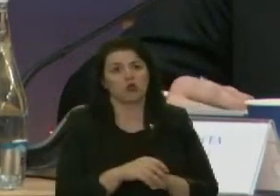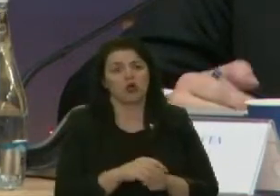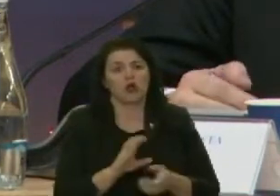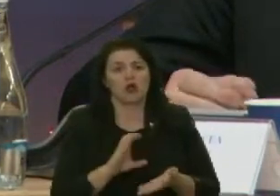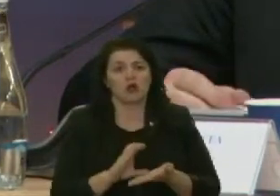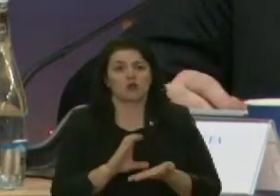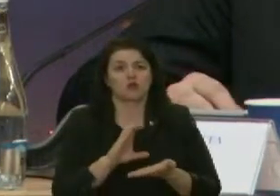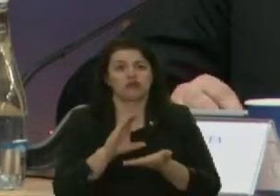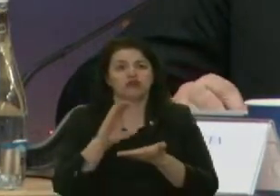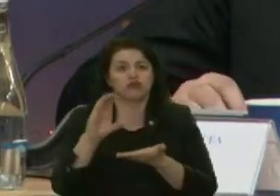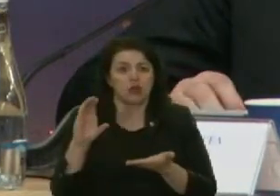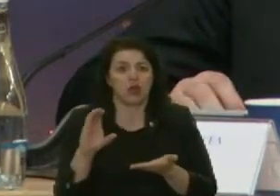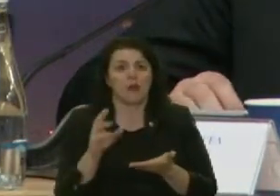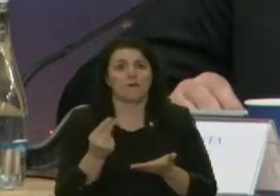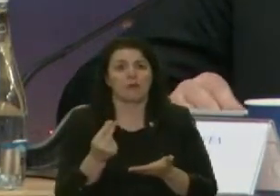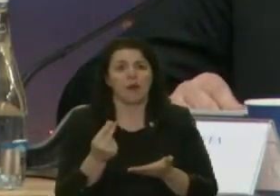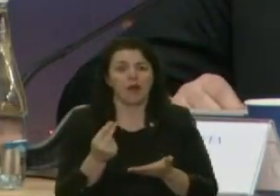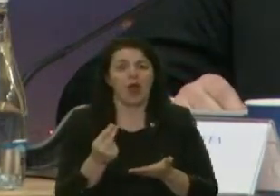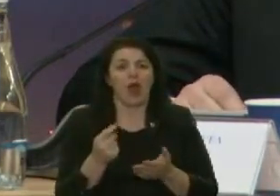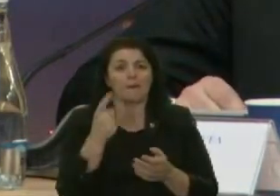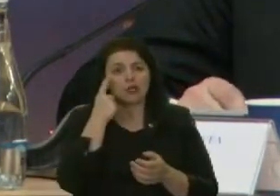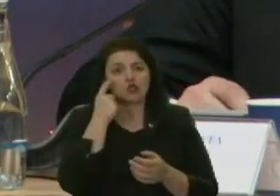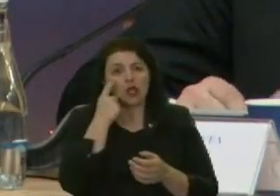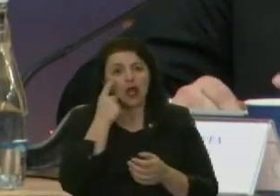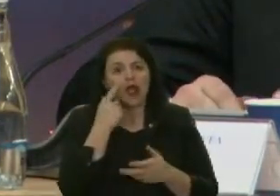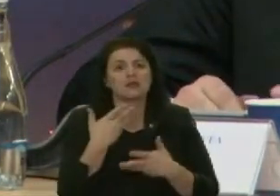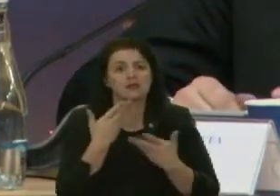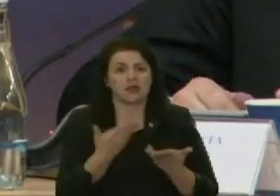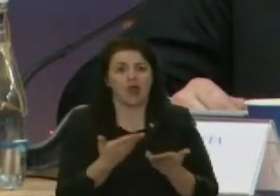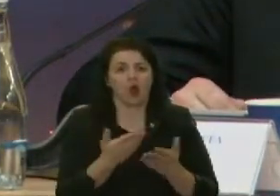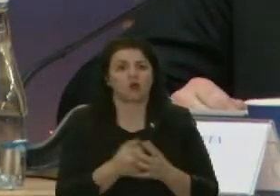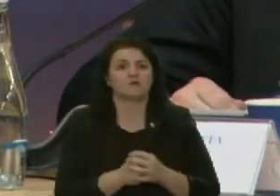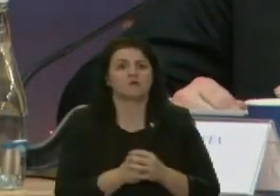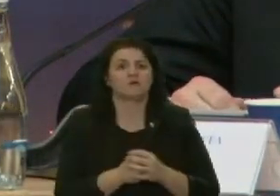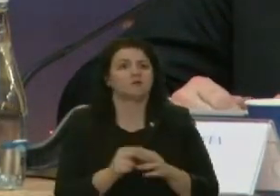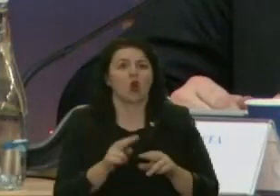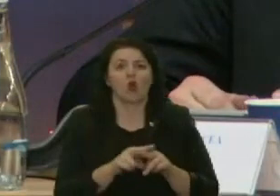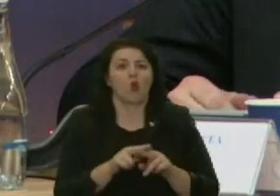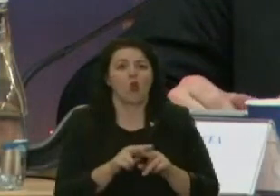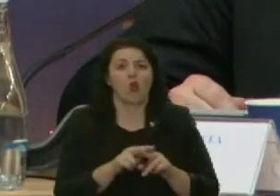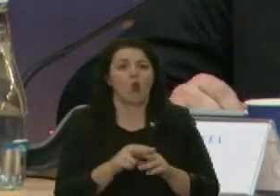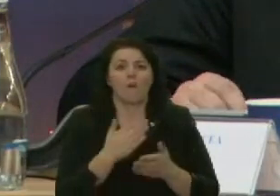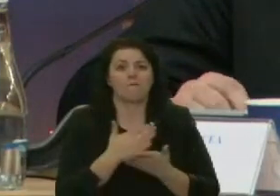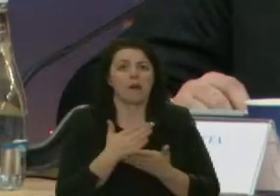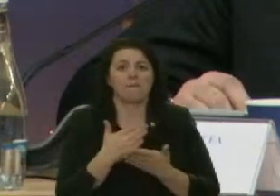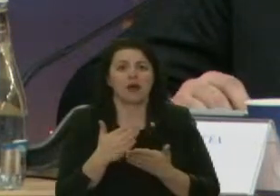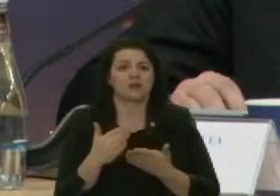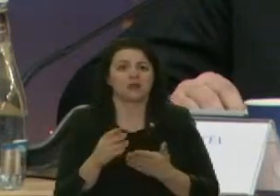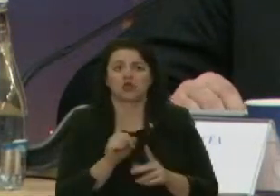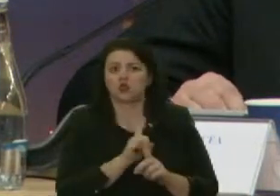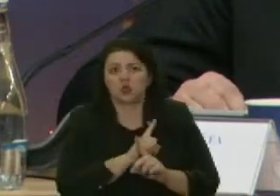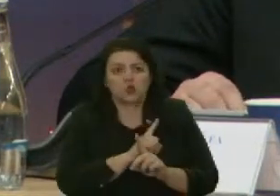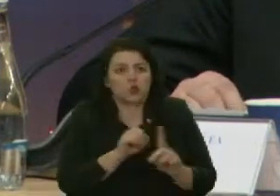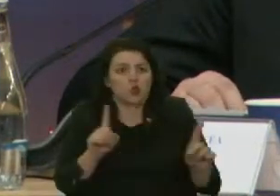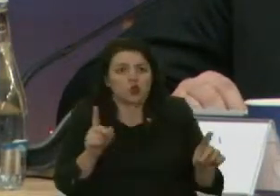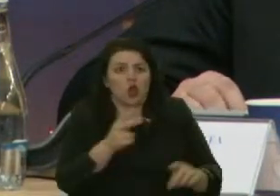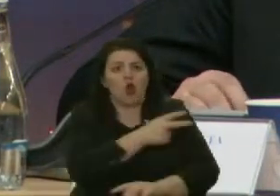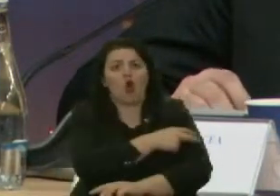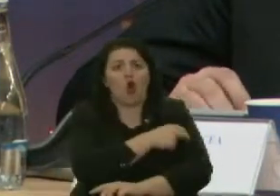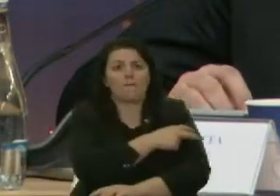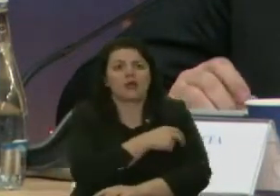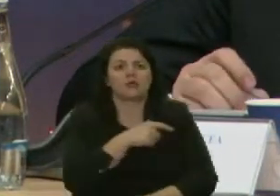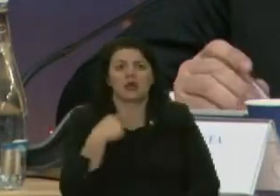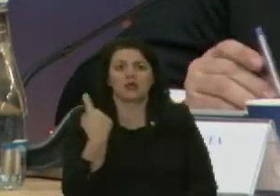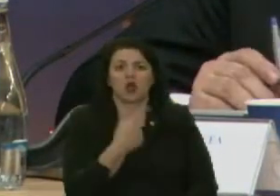în creștere de la an la an am încercat să dau cât mai mulți bani cu putință treaba voastră Cum Împărțiți banii nu e treaba mea nici în comisie să mi spună vreunul din